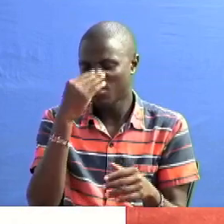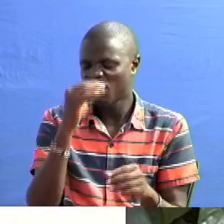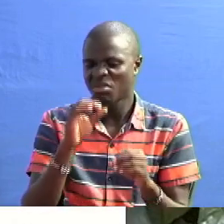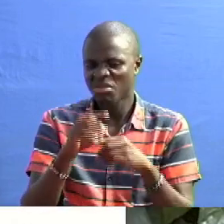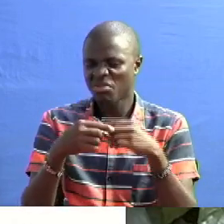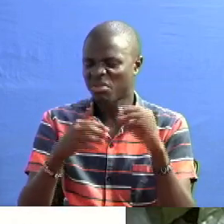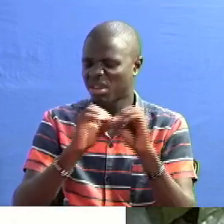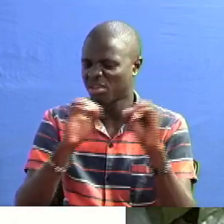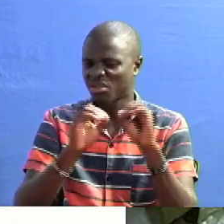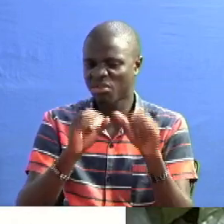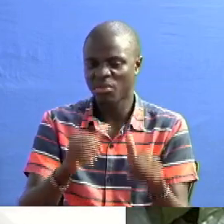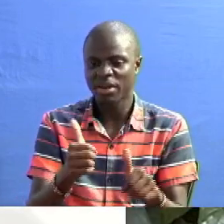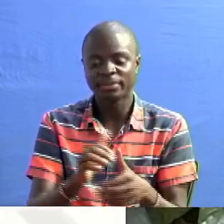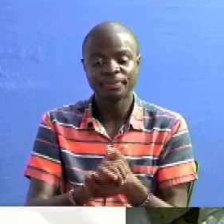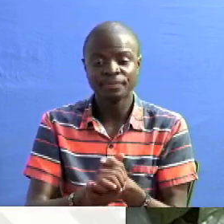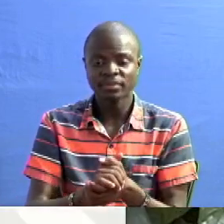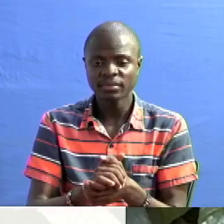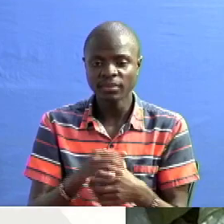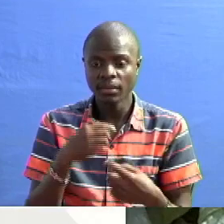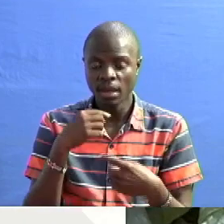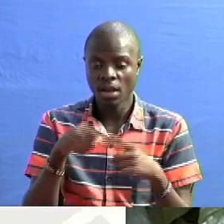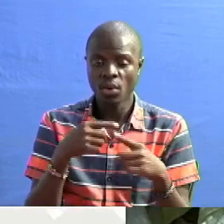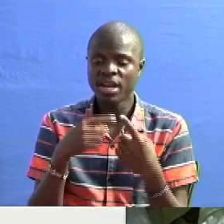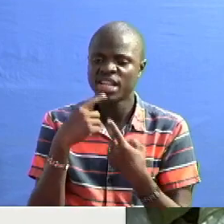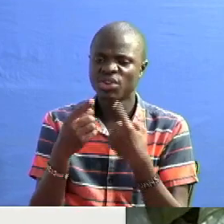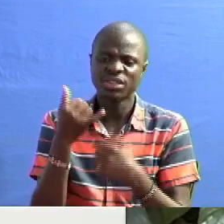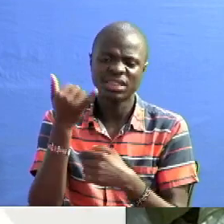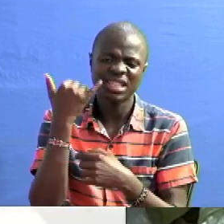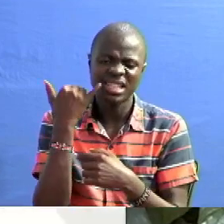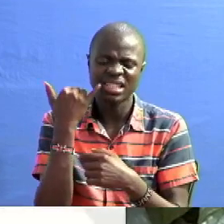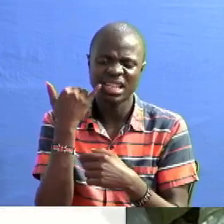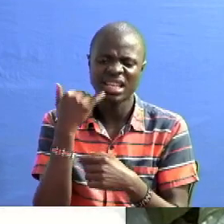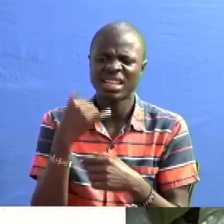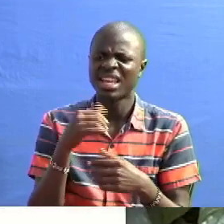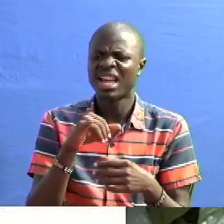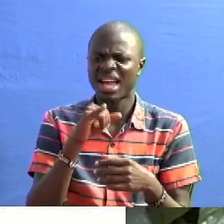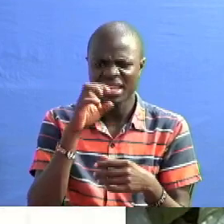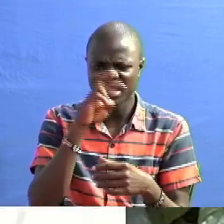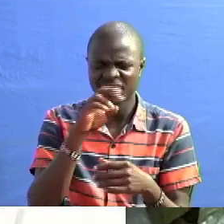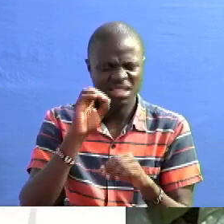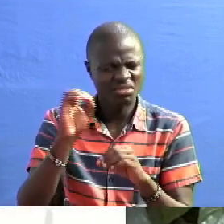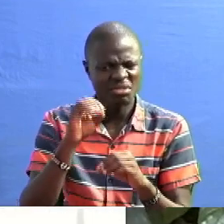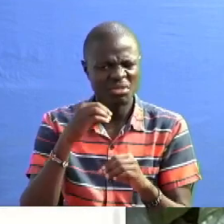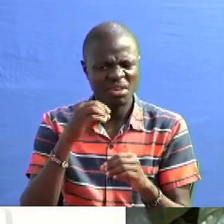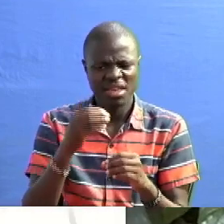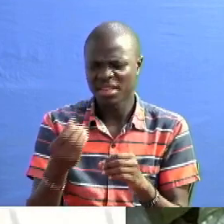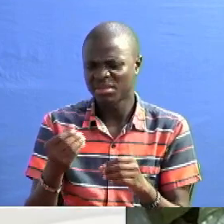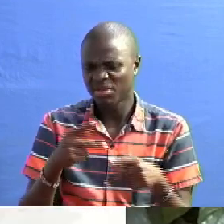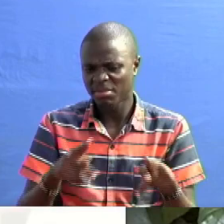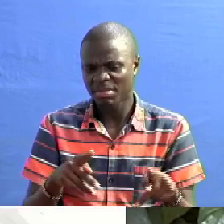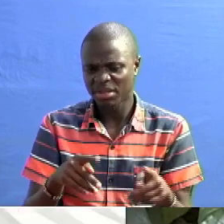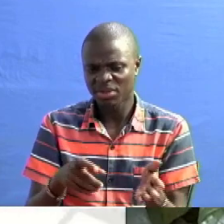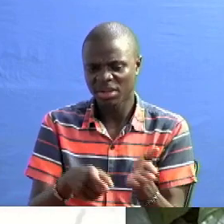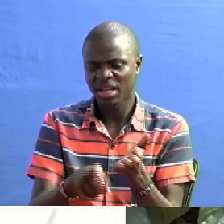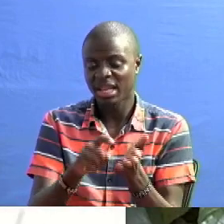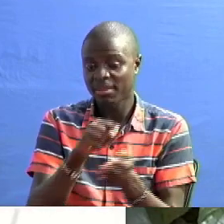serikali. Hotuba yenye amehutubia watu jana, sioni mwananchi wa kawaida wa China kisaidika pale. Kila kitu inapandishwa